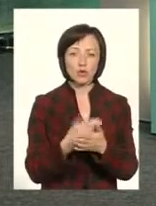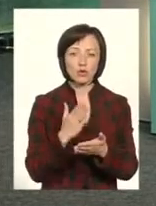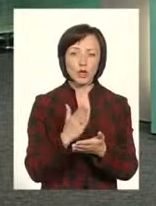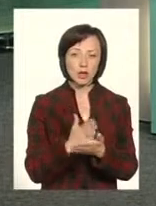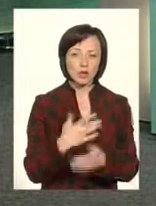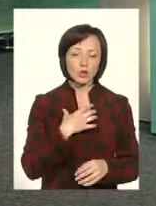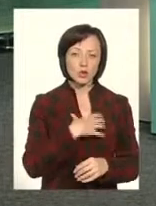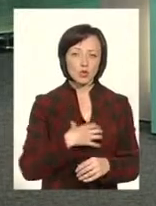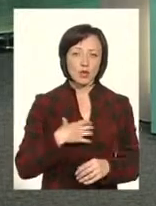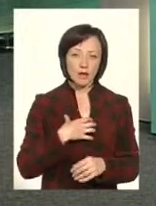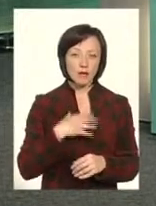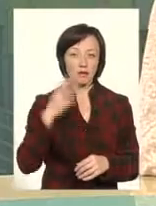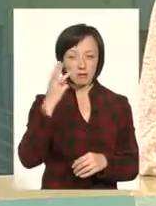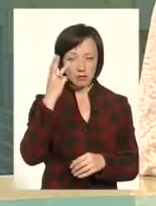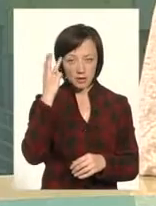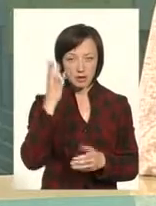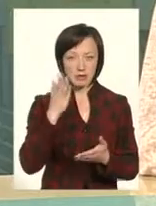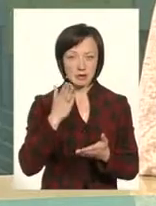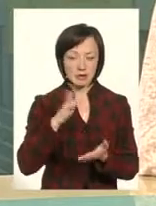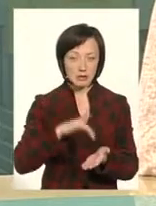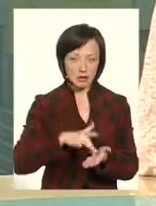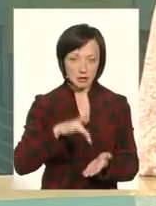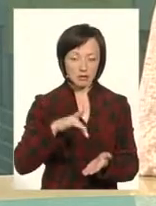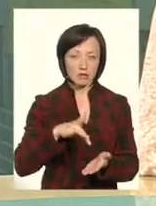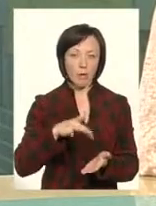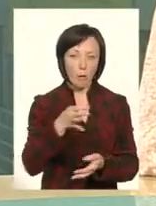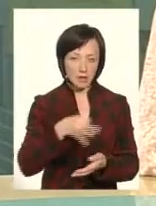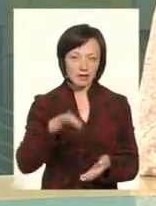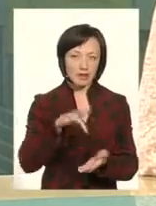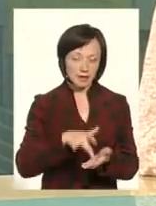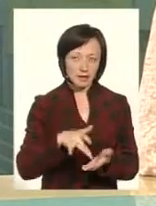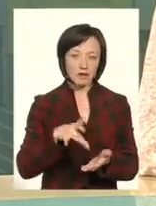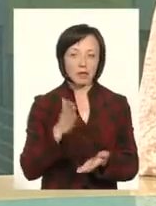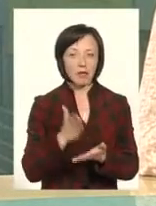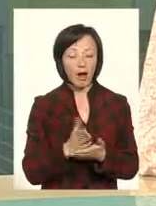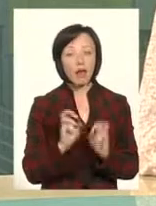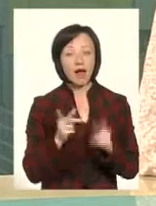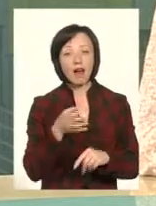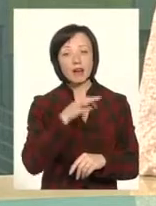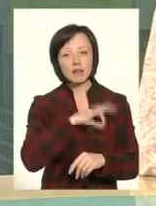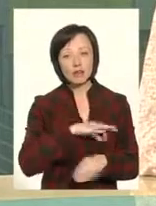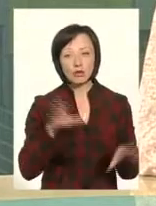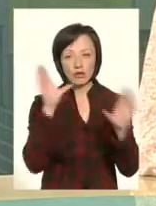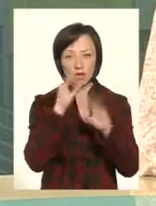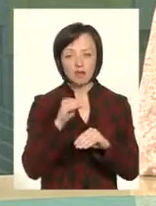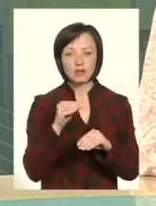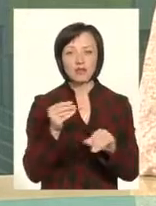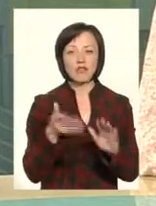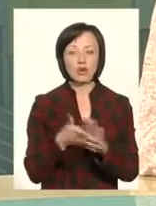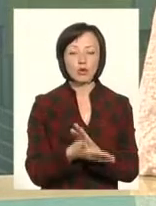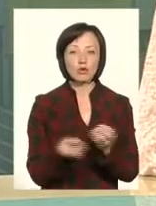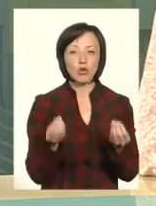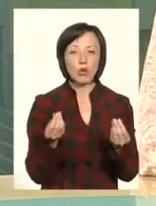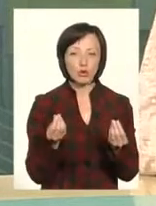суттєве обласний центр має. Але наскільки ефективно вдасться використати ті